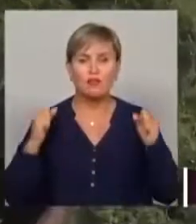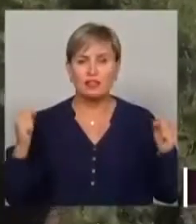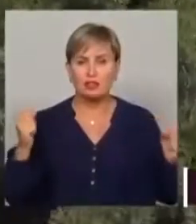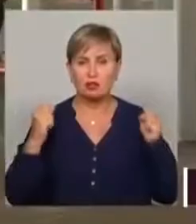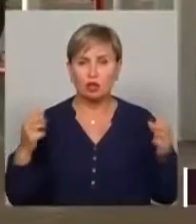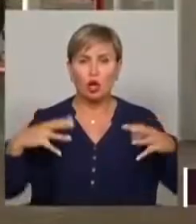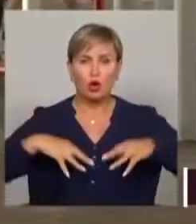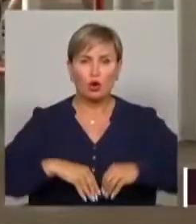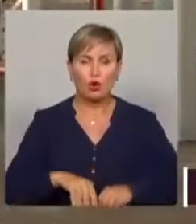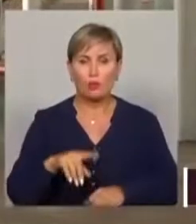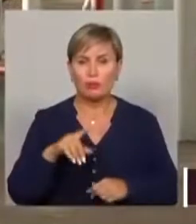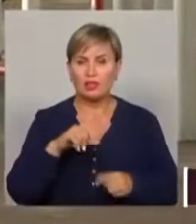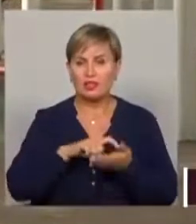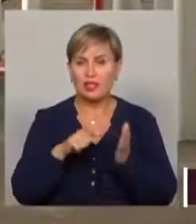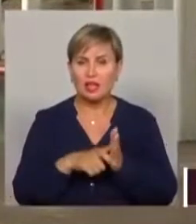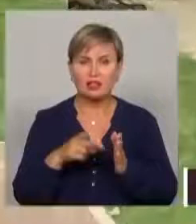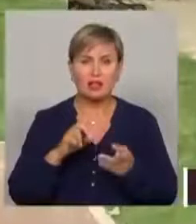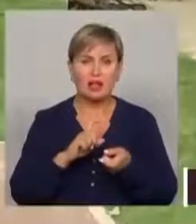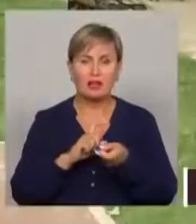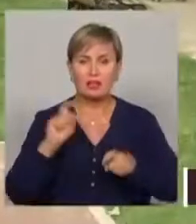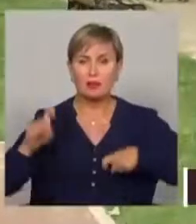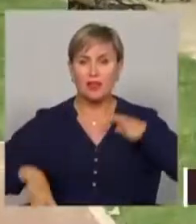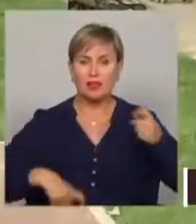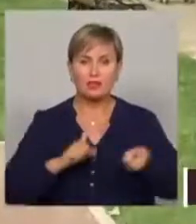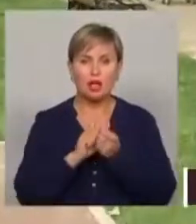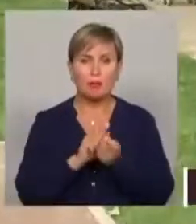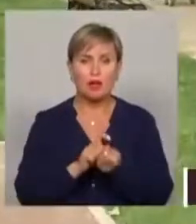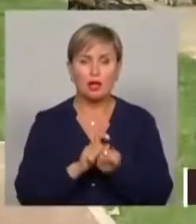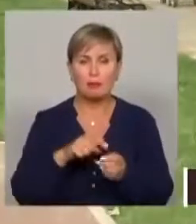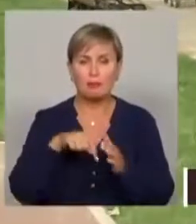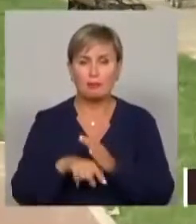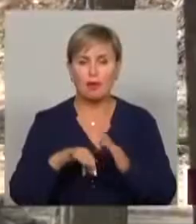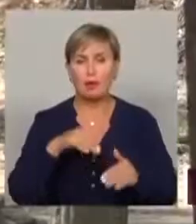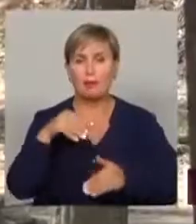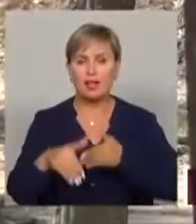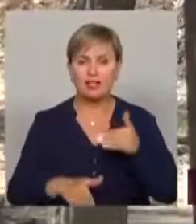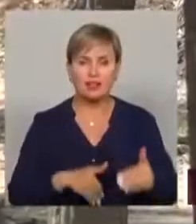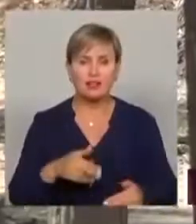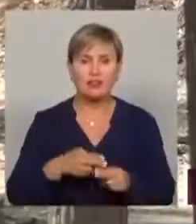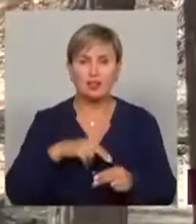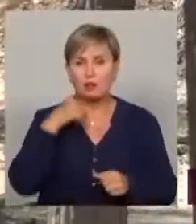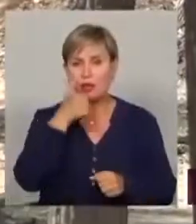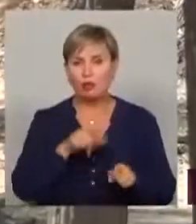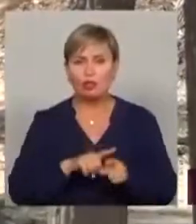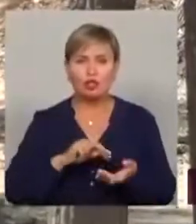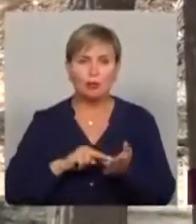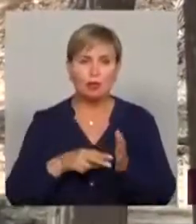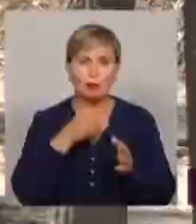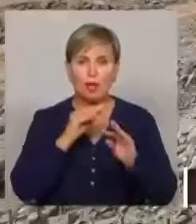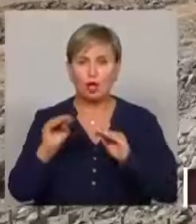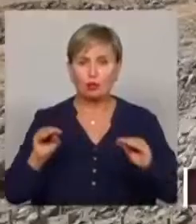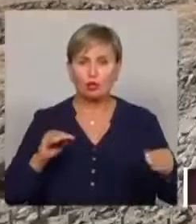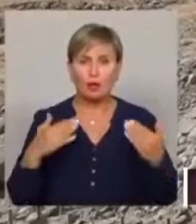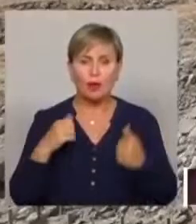физкультурно-оздоровительный комплекс с залами для гимнастики и борьбы. А в Жасканате – спортивный центр с бассейном. В этом году также планируется благоустройство